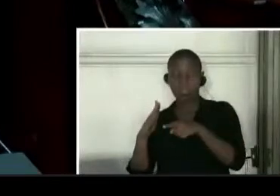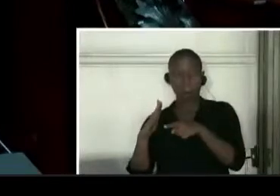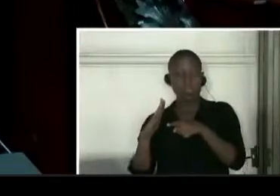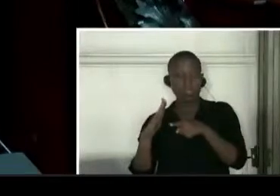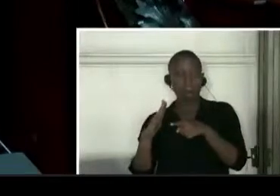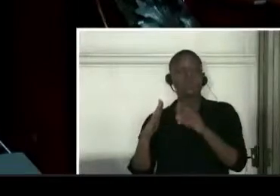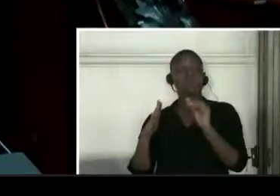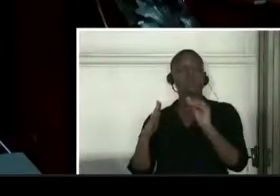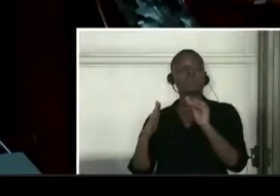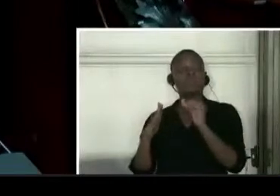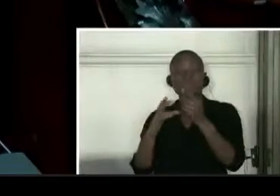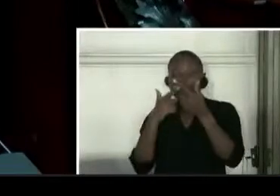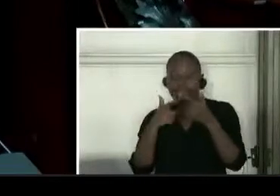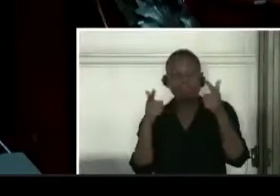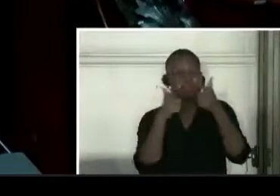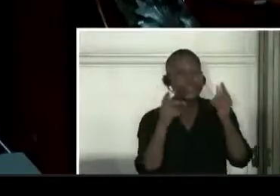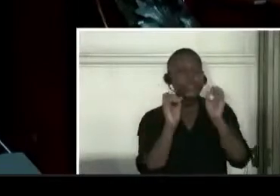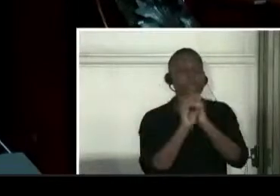Ngakho ke,